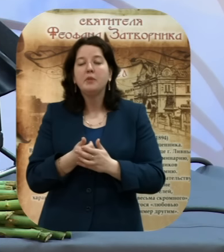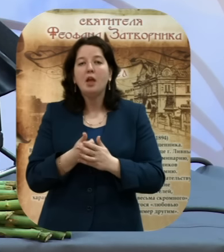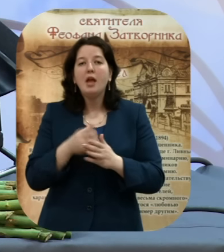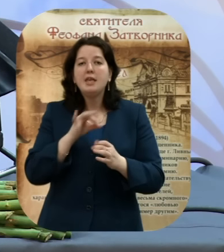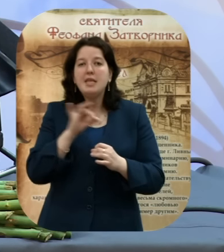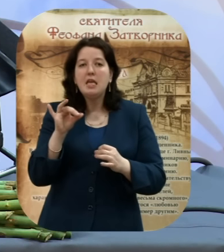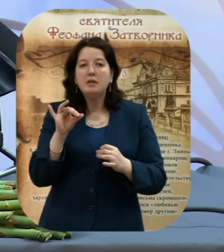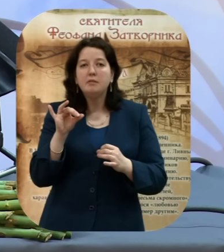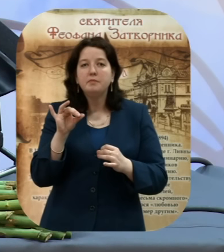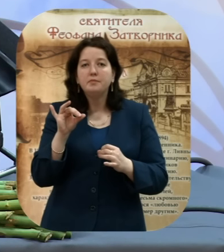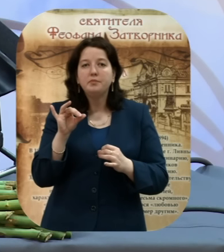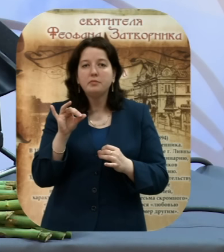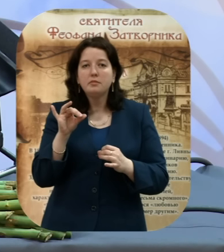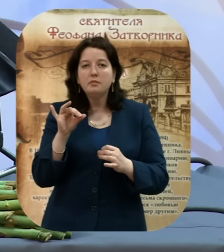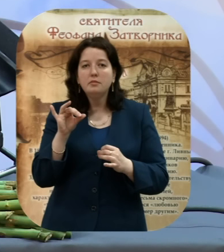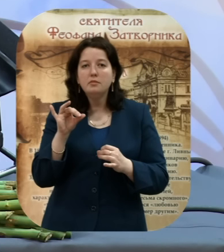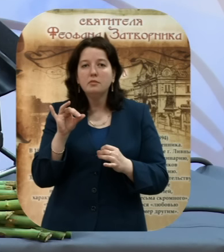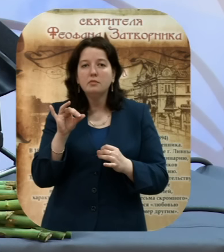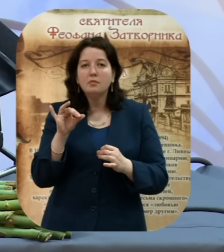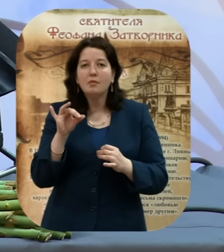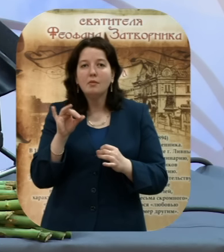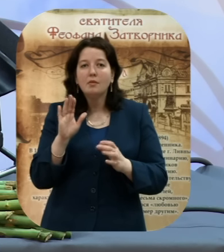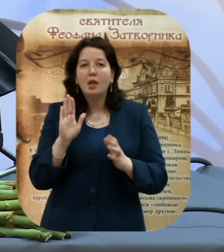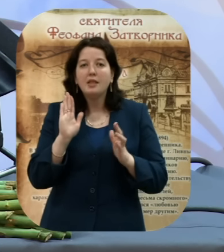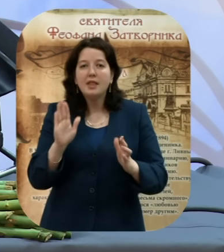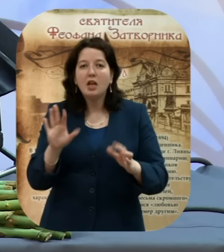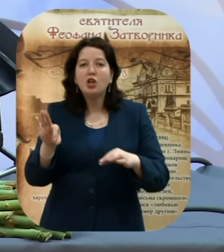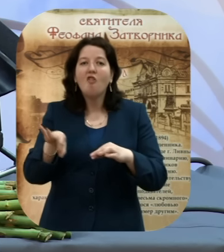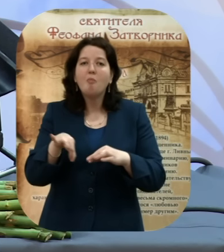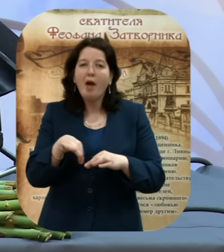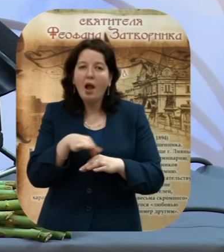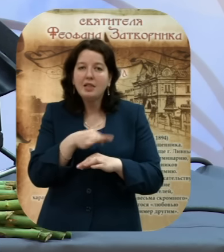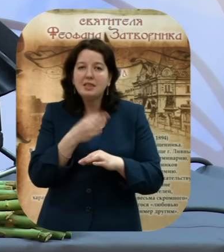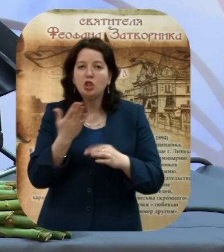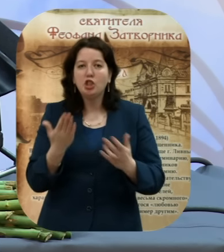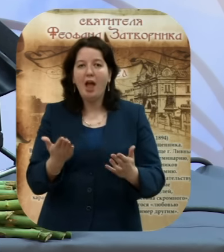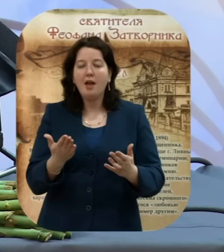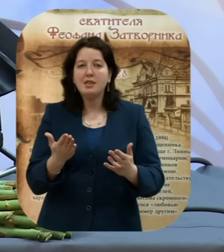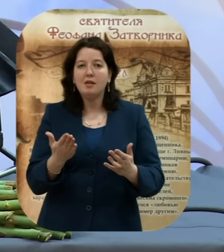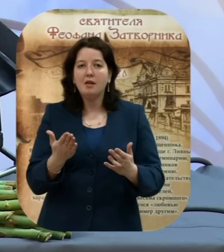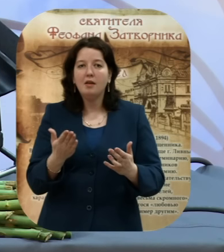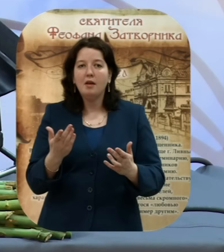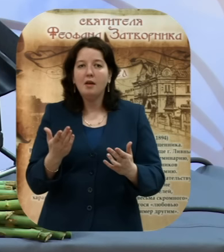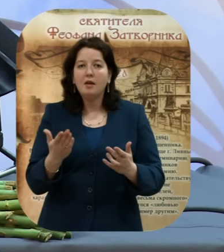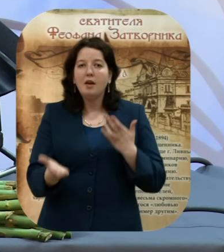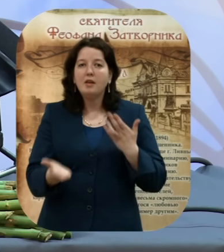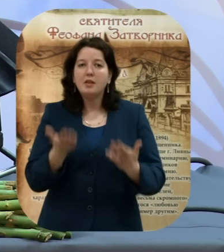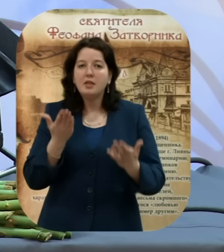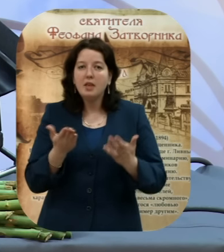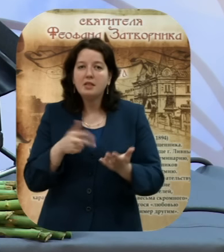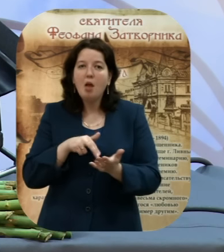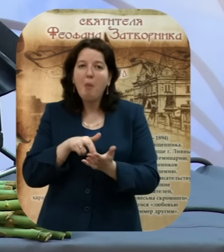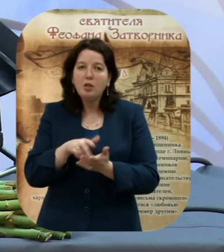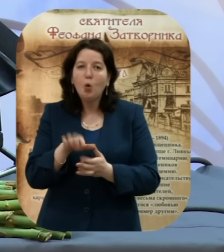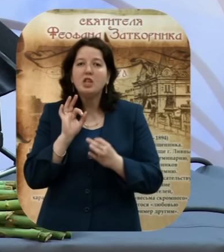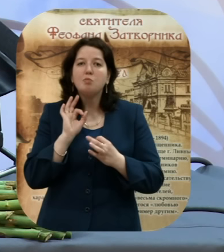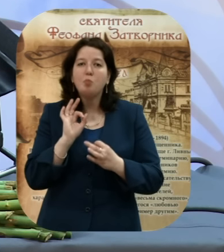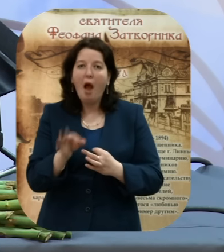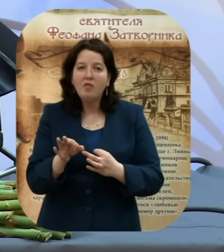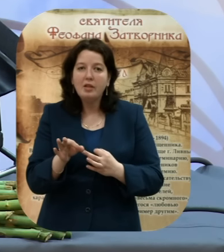и в бракосочетании, если подходит правильно,